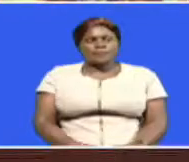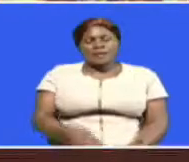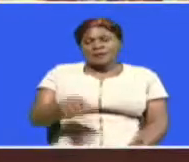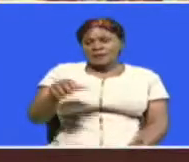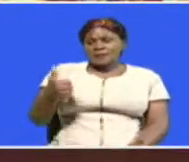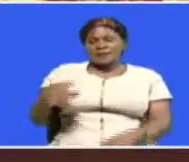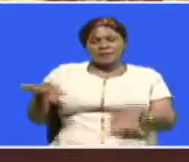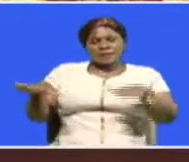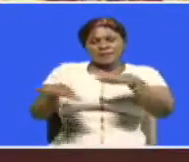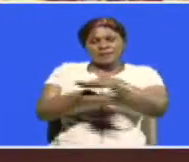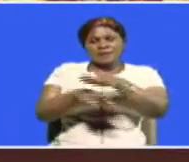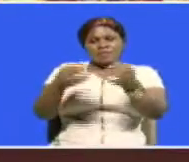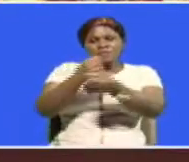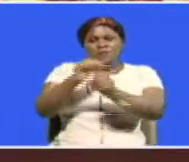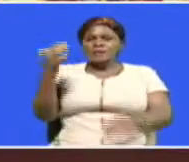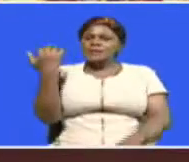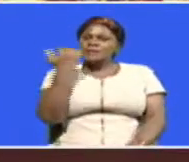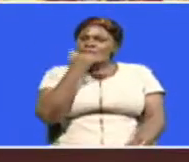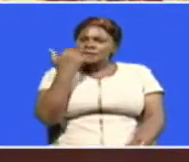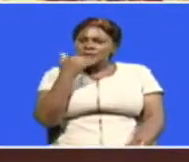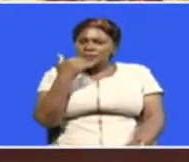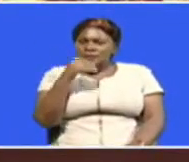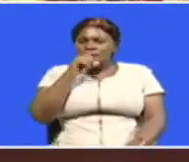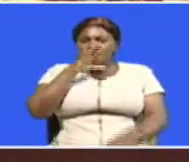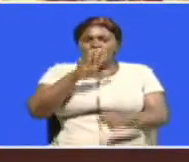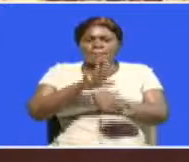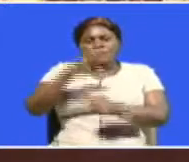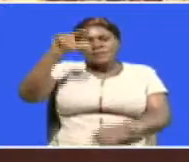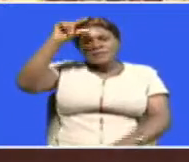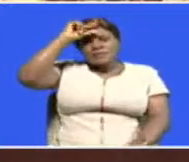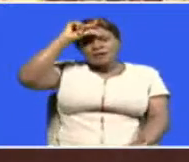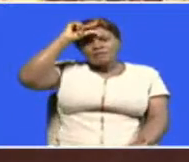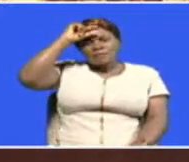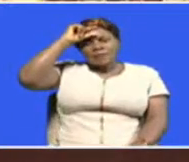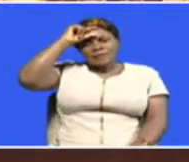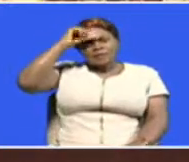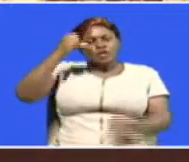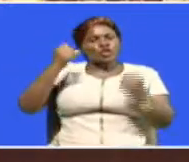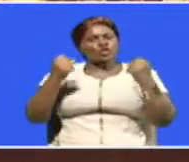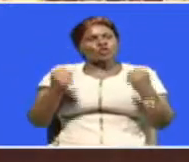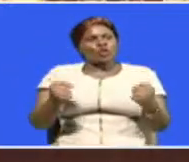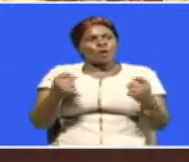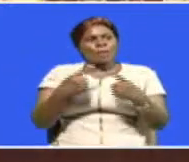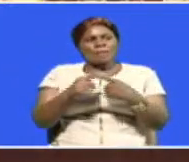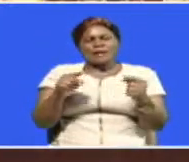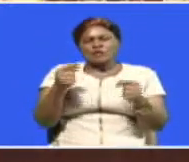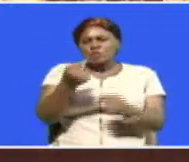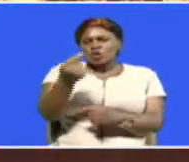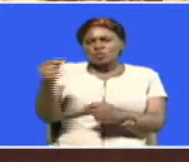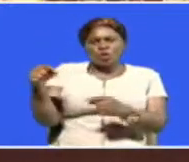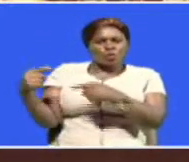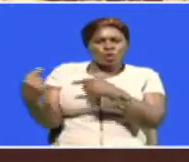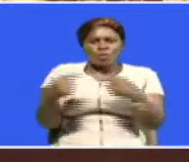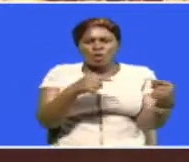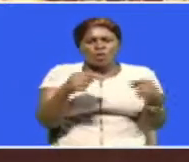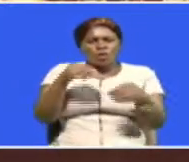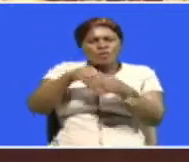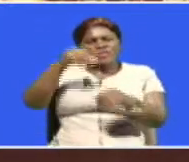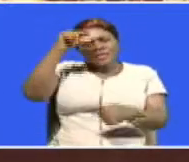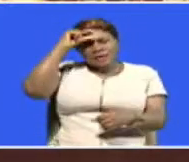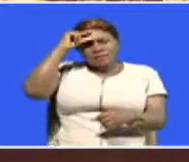Wengineko, naibu wa rais Rigathi Gachagua ametoa hakikisho kuwa serikali iko imara licha ya migogoro midogo midogo